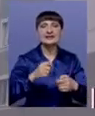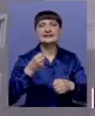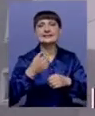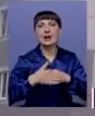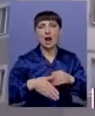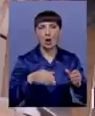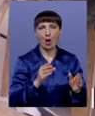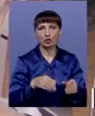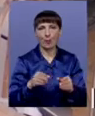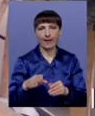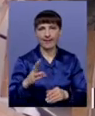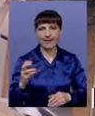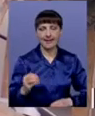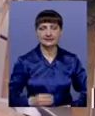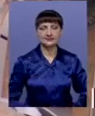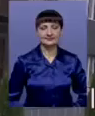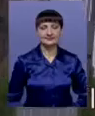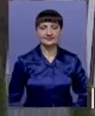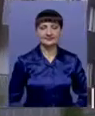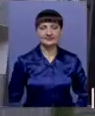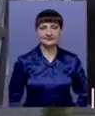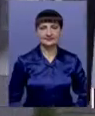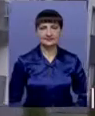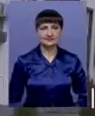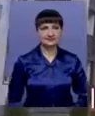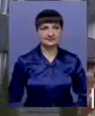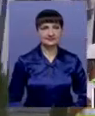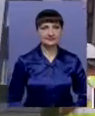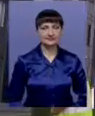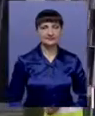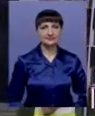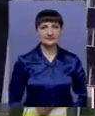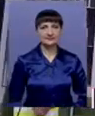центральному отоплению. Айнрафина Рикпаева, Ялкунжан Ашимжанов, телеканал «Алматы».